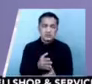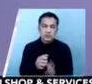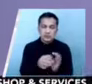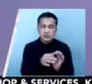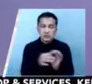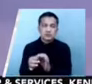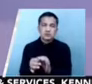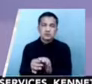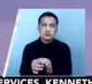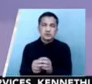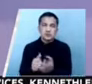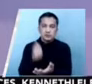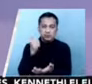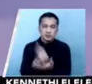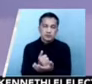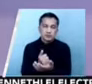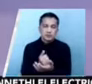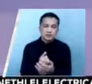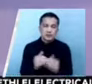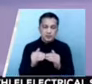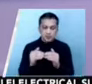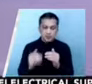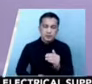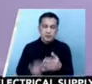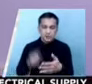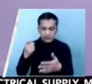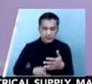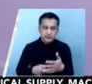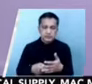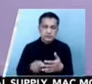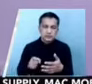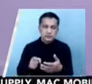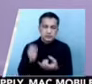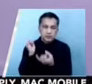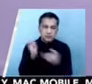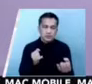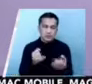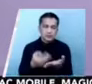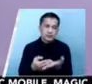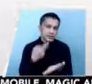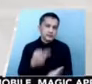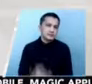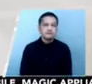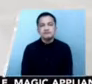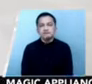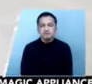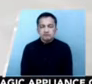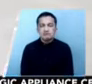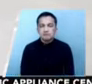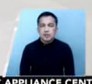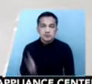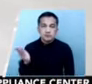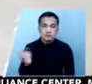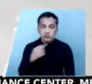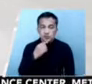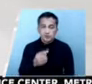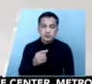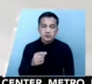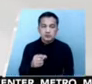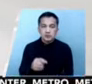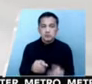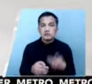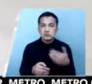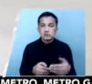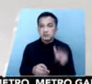sa inaprubahang pagbaba ng taripa o buwis sa pag-angkat ng bigas. Sinabi niya yan kasunod ng panawagan ng ilang